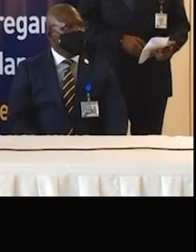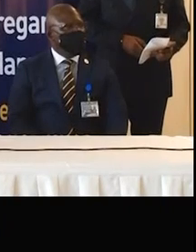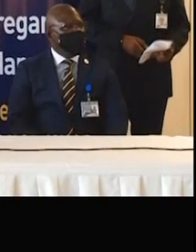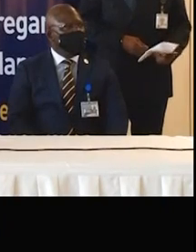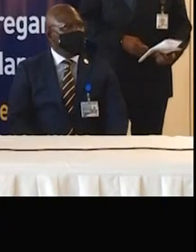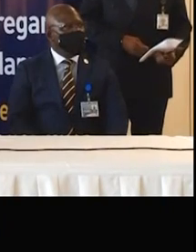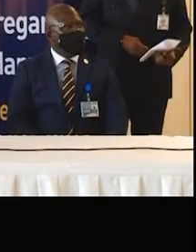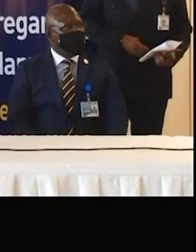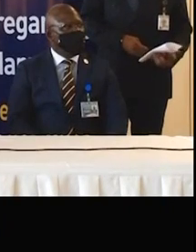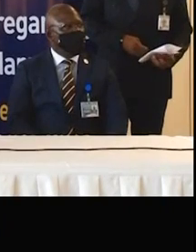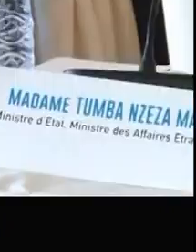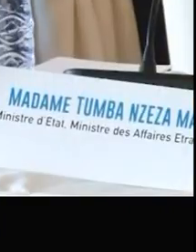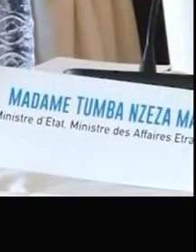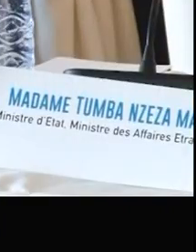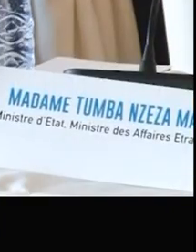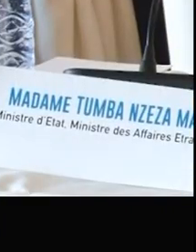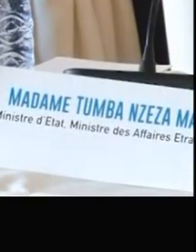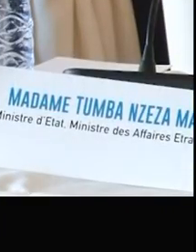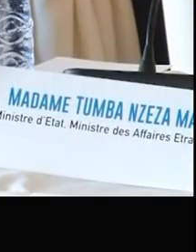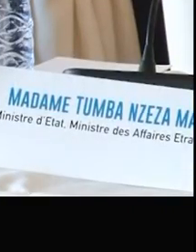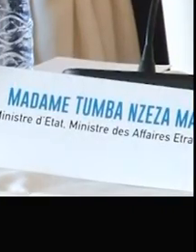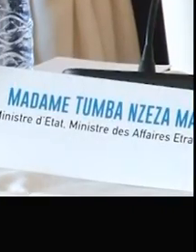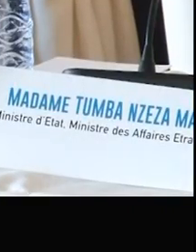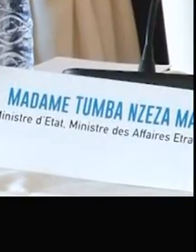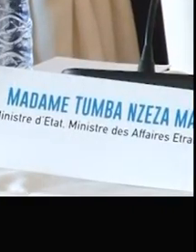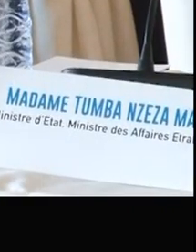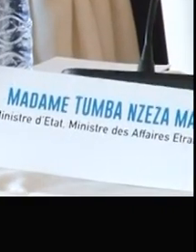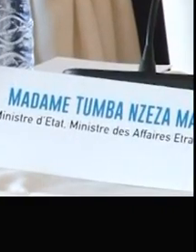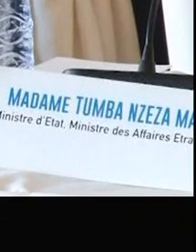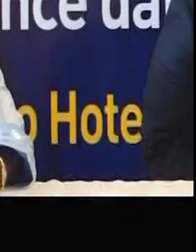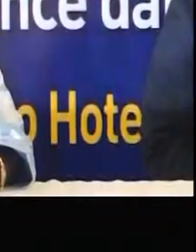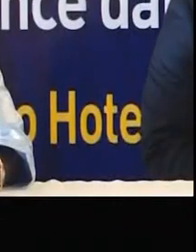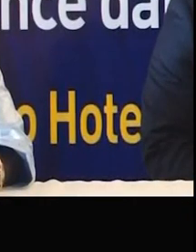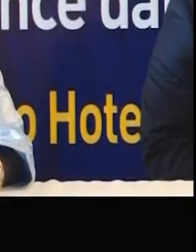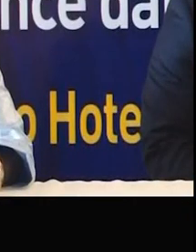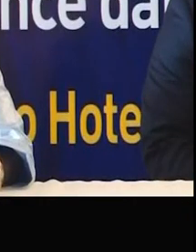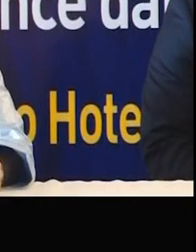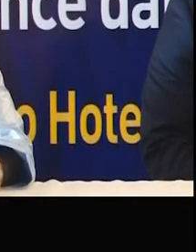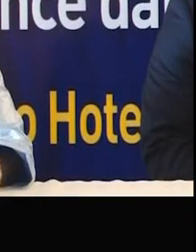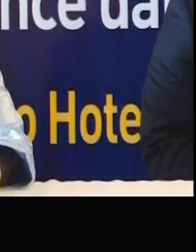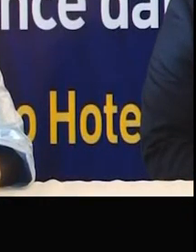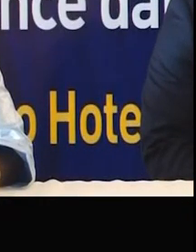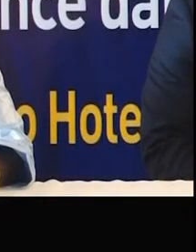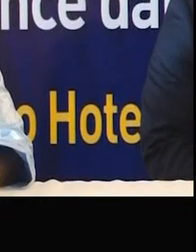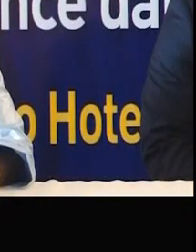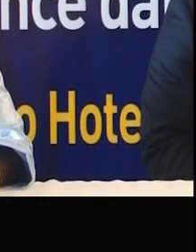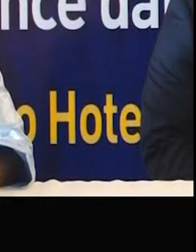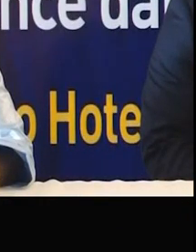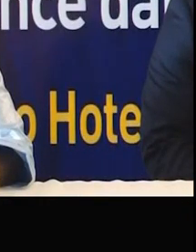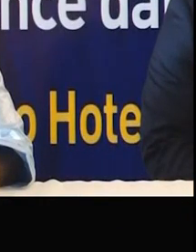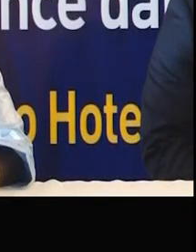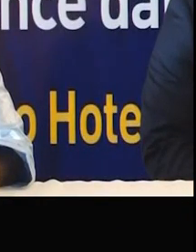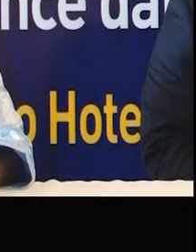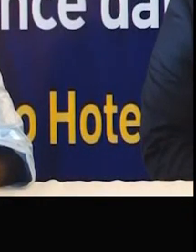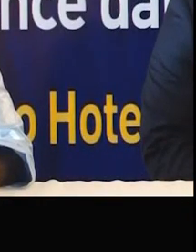ministérielle sur le grand barrage de la renaissance et championne de son excellence le président félix